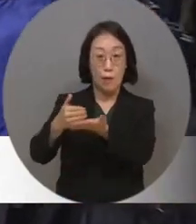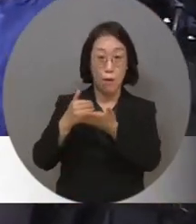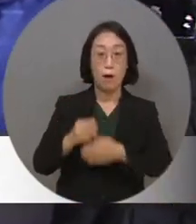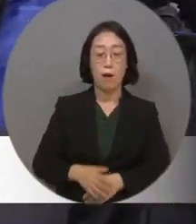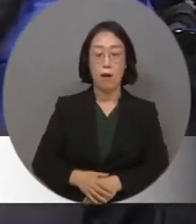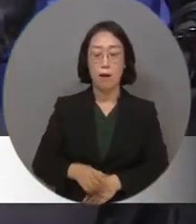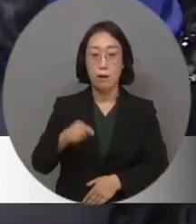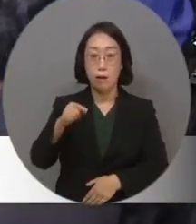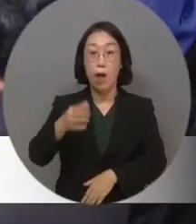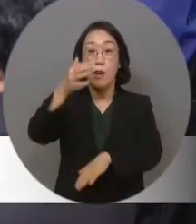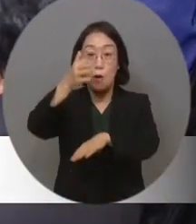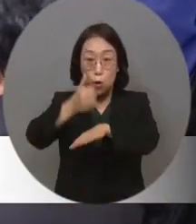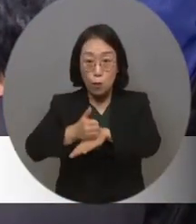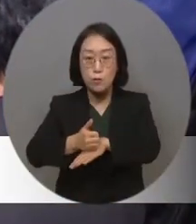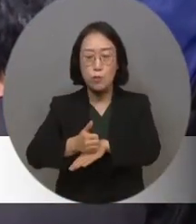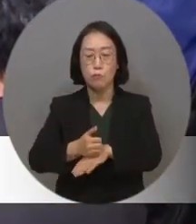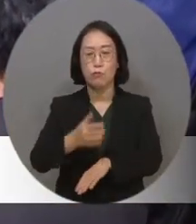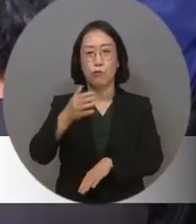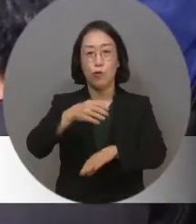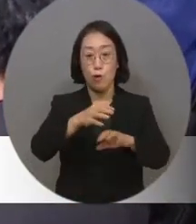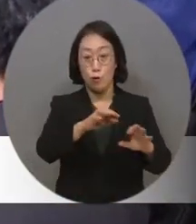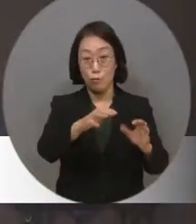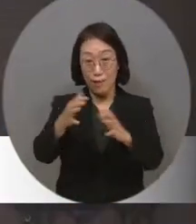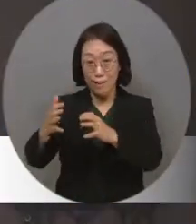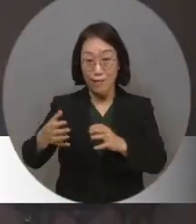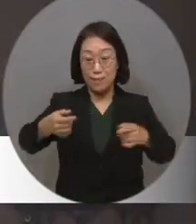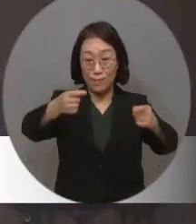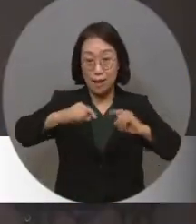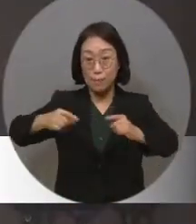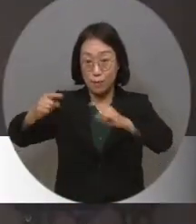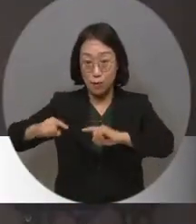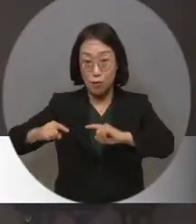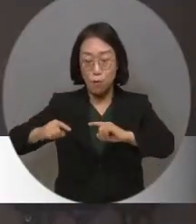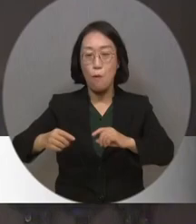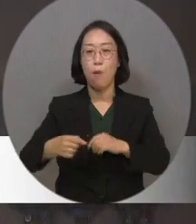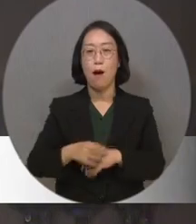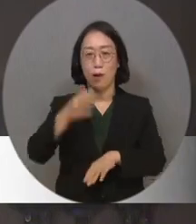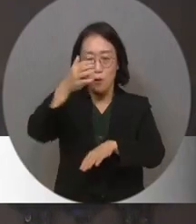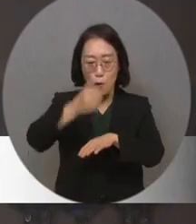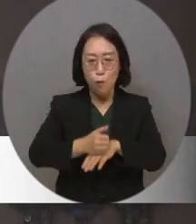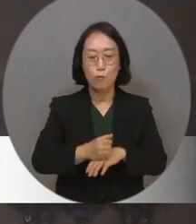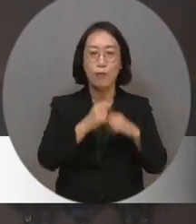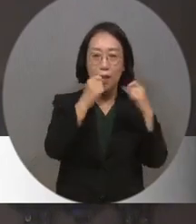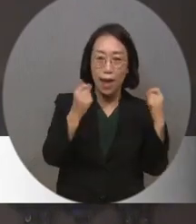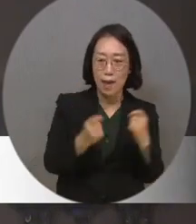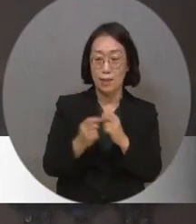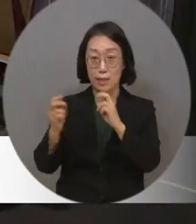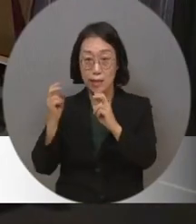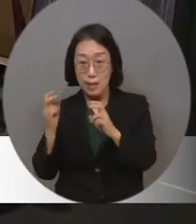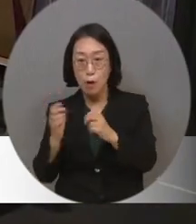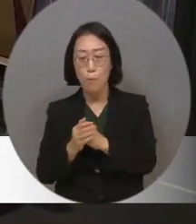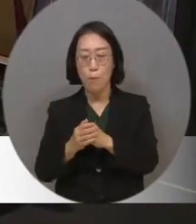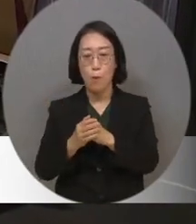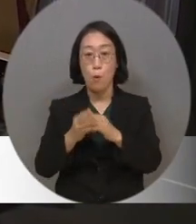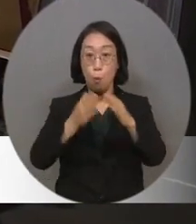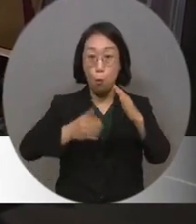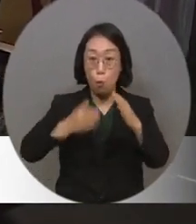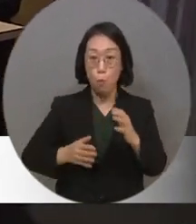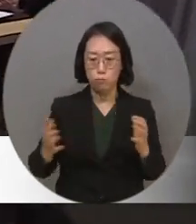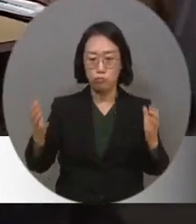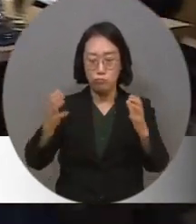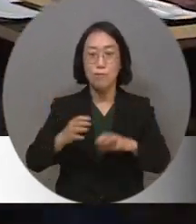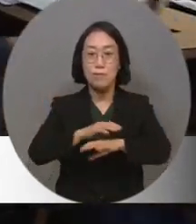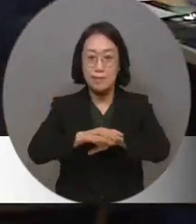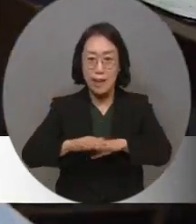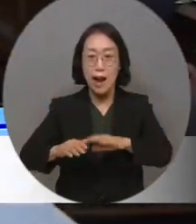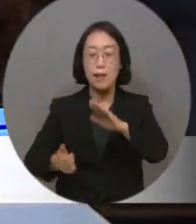한편 결과적으로 여러 국제기구의 참여를 이끌어내고 공공, 민간, 기업 등의 참여로 대회를 의미 있게